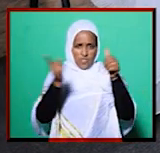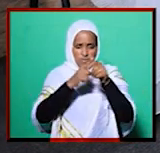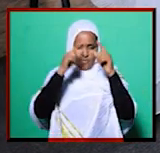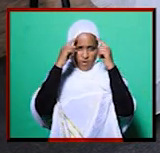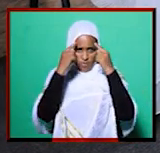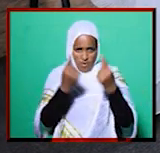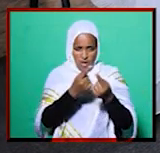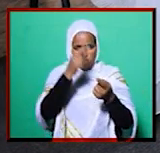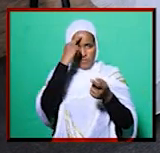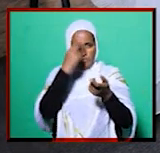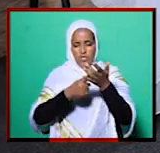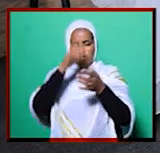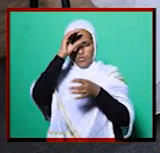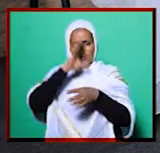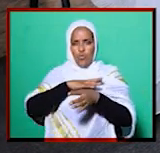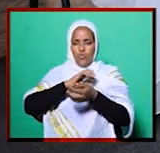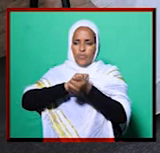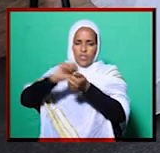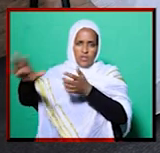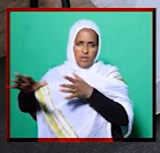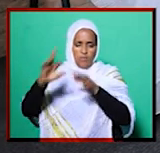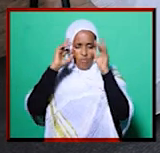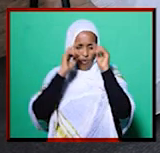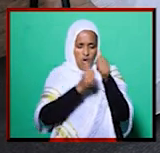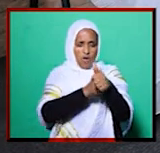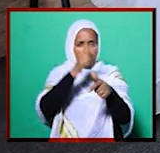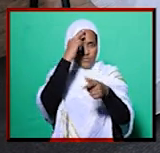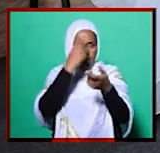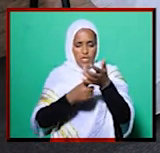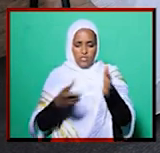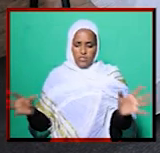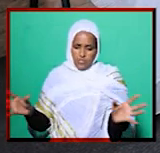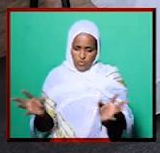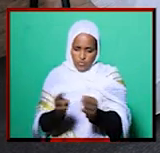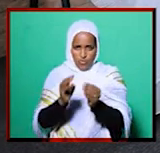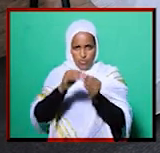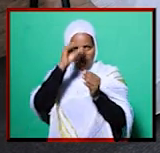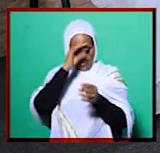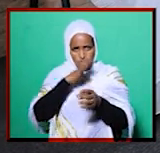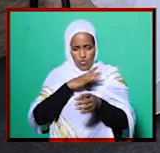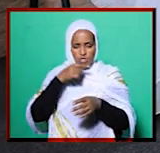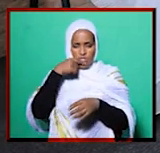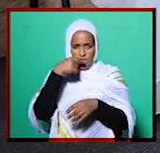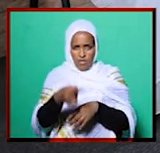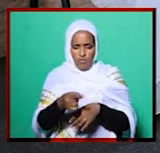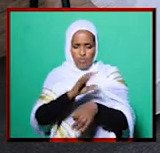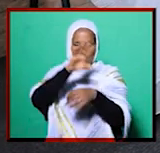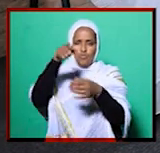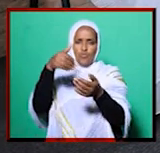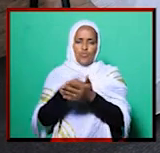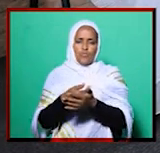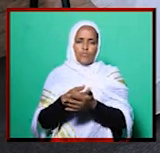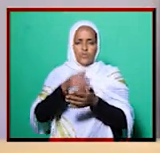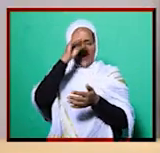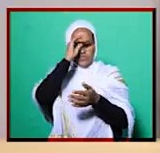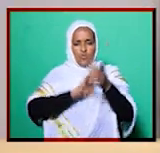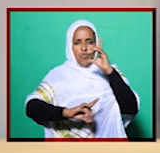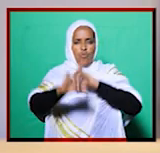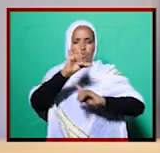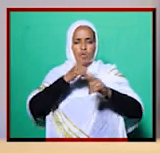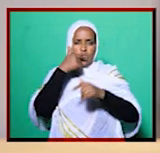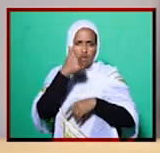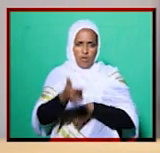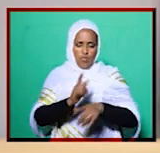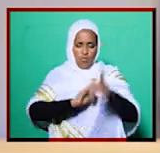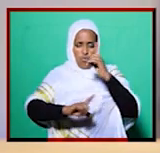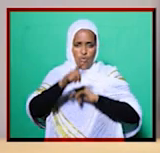መጀመሪያ በኃጢያት ምክንያት ሰውን በተነ በሐዋርያት ምክንያት ደግሞ ተሰበሰቡ ሰዎች ወተናገሩ በነገረ ሁሉ ባውርት በሁሉም ሰው